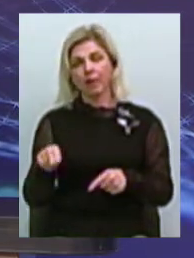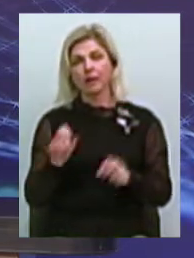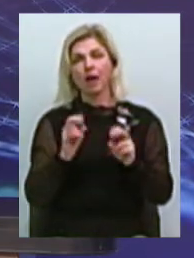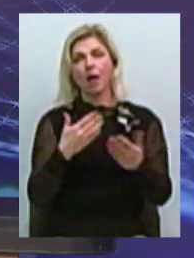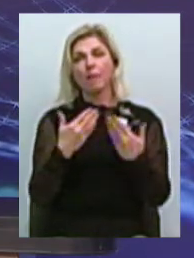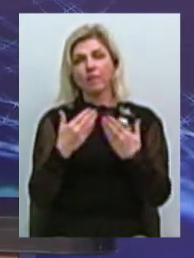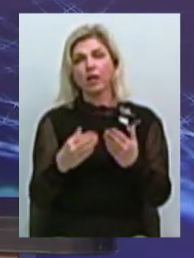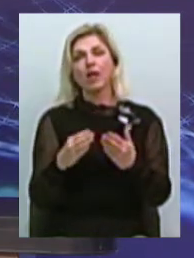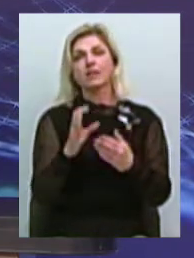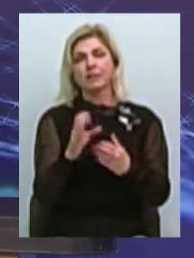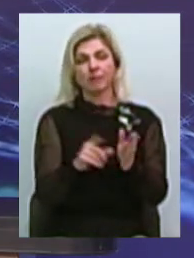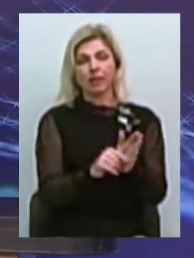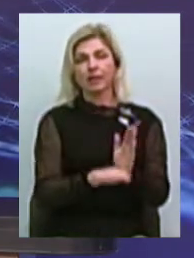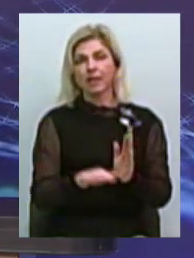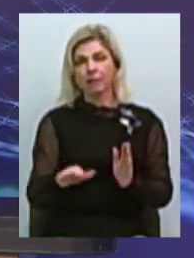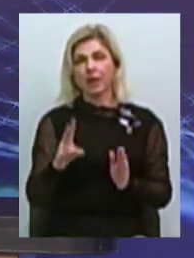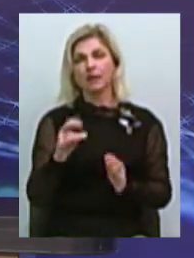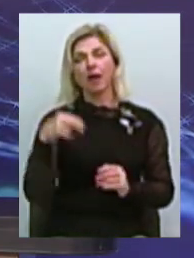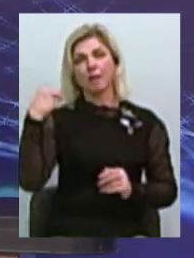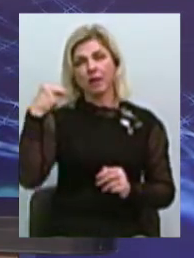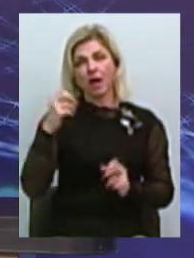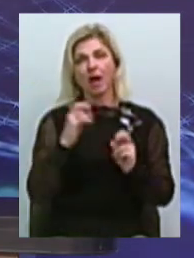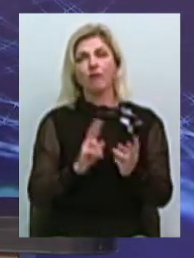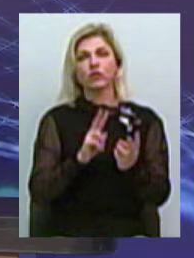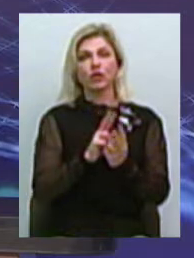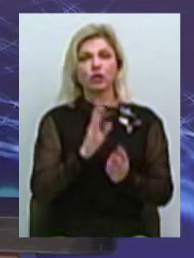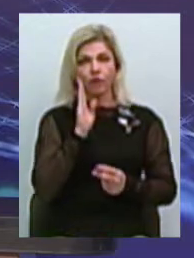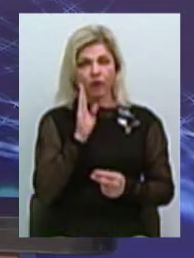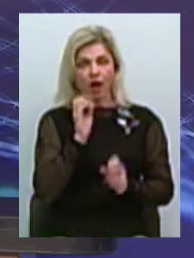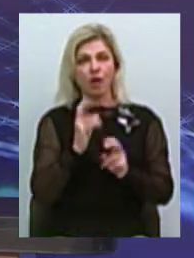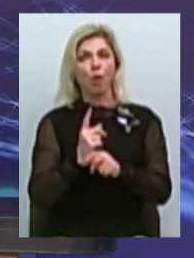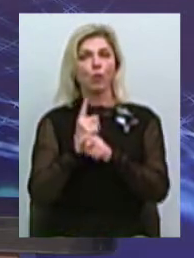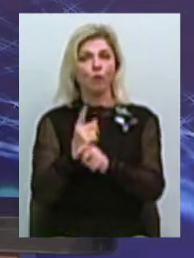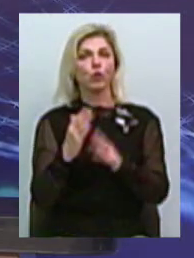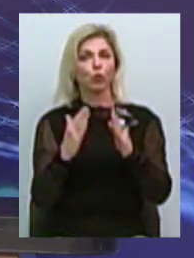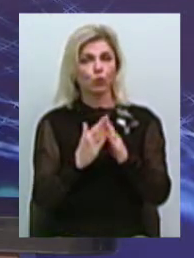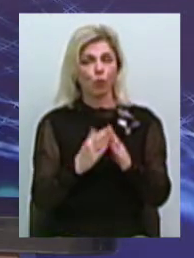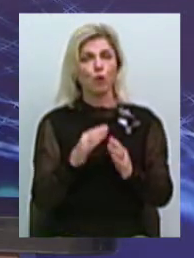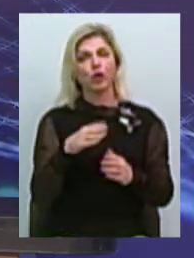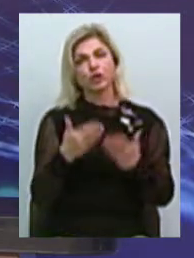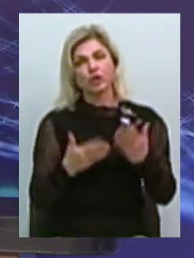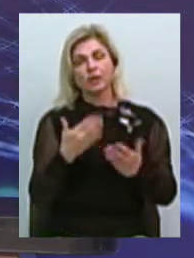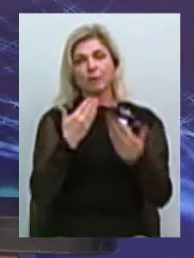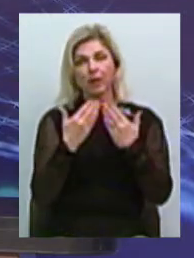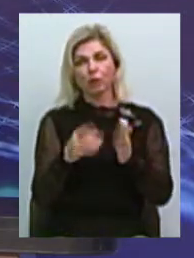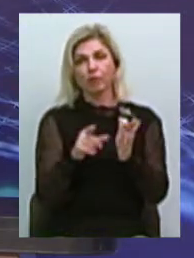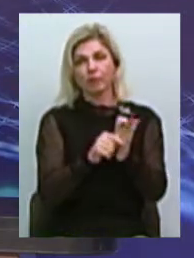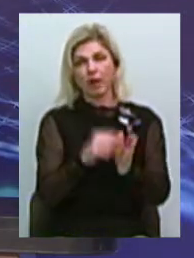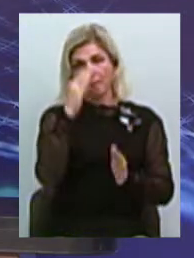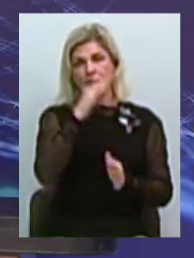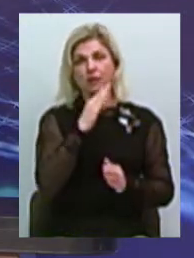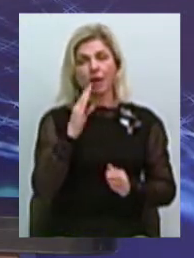з дітьми на перервах, як він зустрічає їх вранці, як він їх проведжає додому, чи спілкується даний вчитель з батьками,